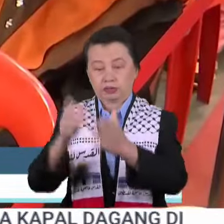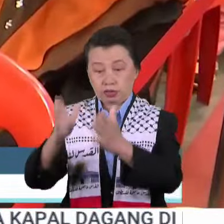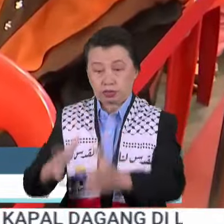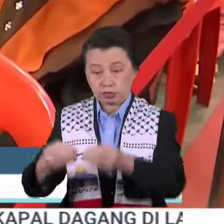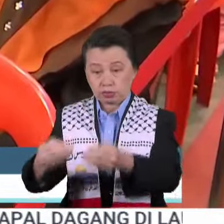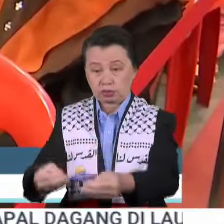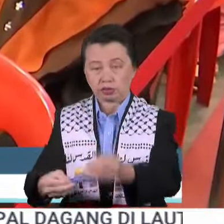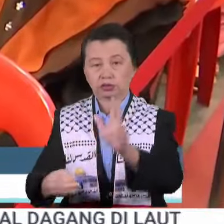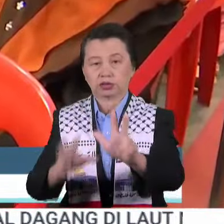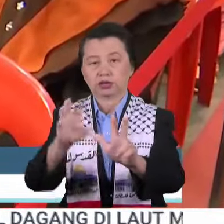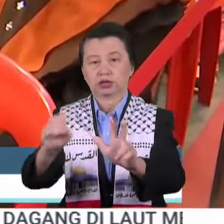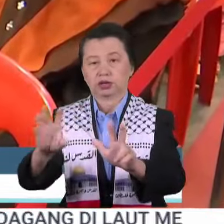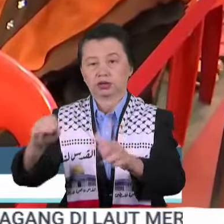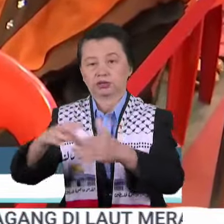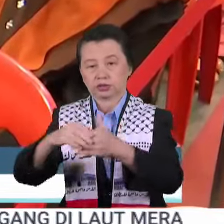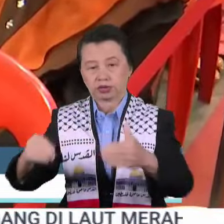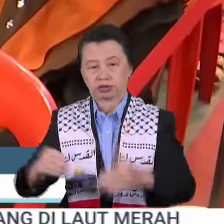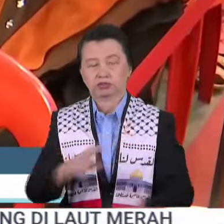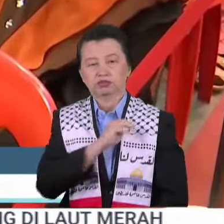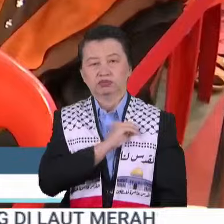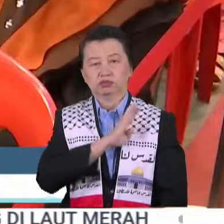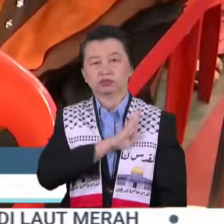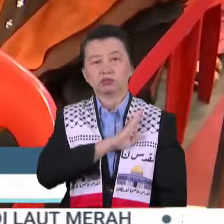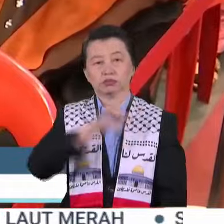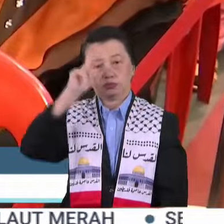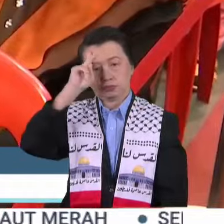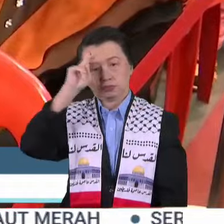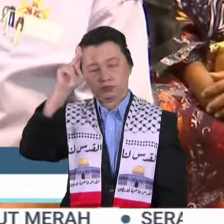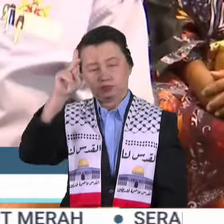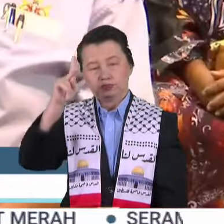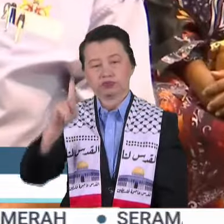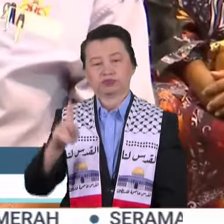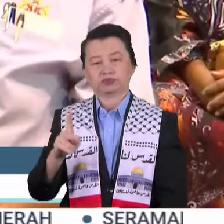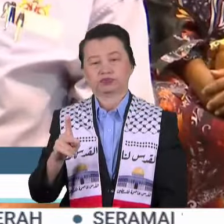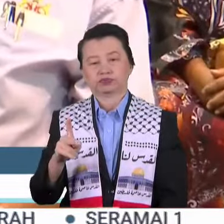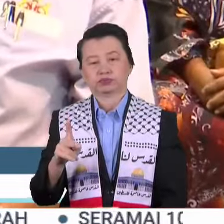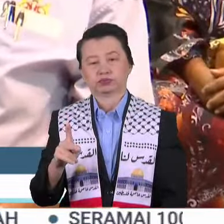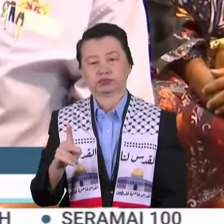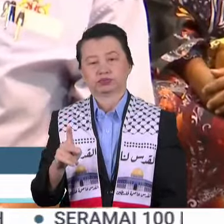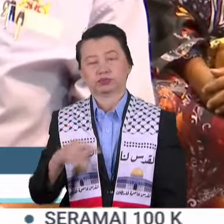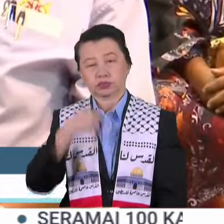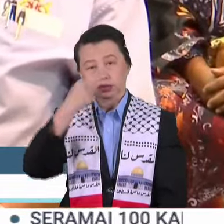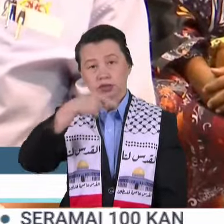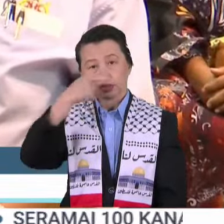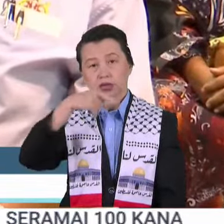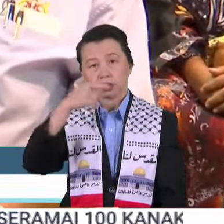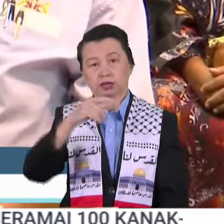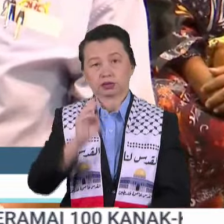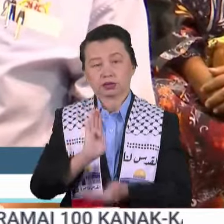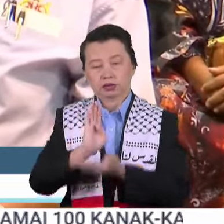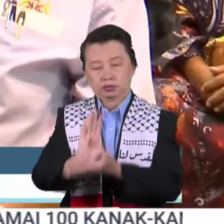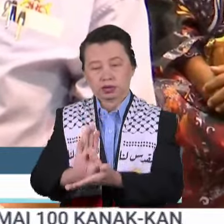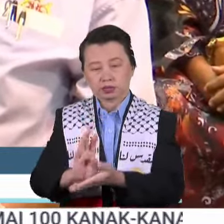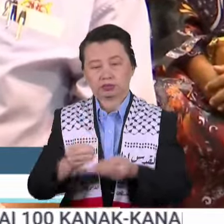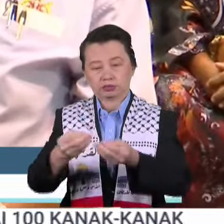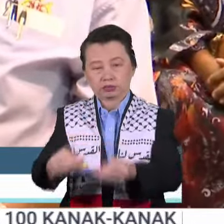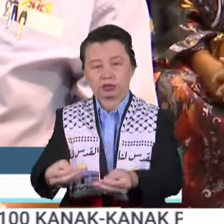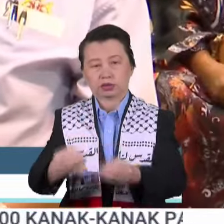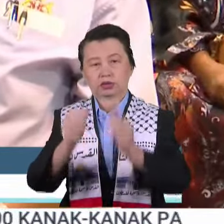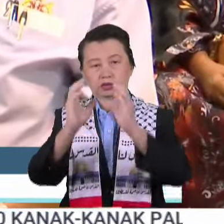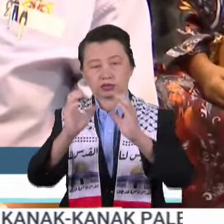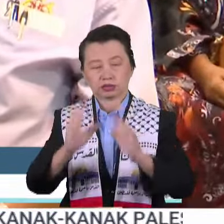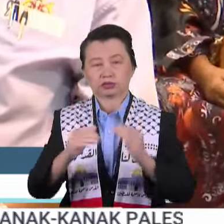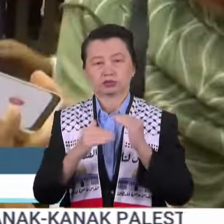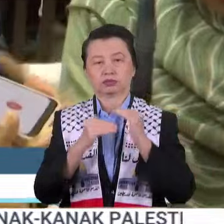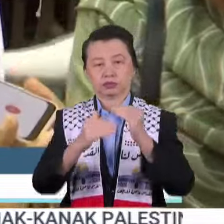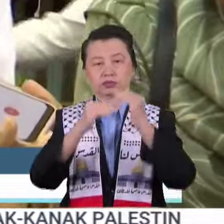menerima RM300. Menteri Besar Kelantan, Datuk Muhammad Nasiruddin Daud berkata, bantuan diagih secara